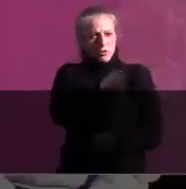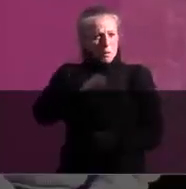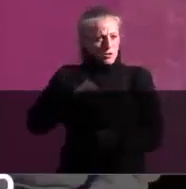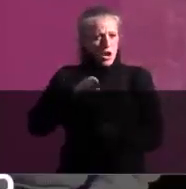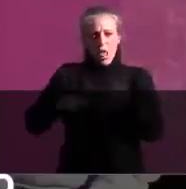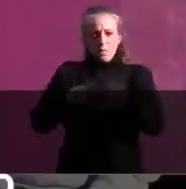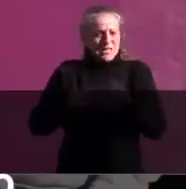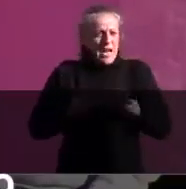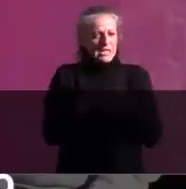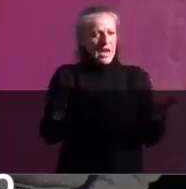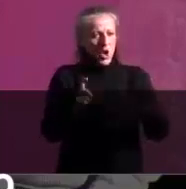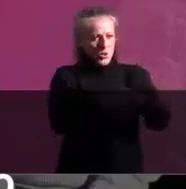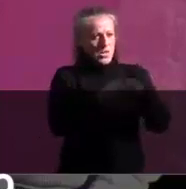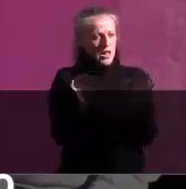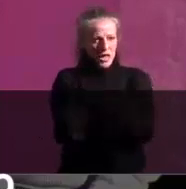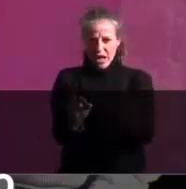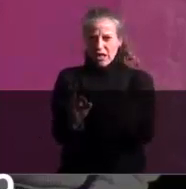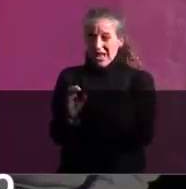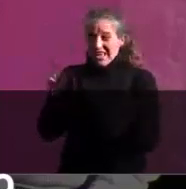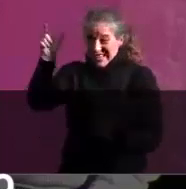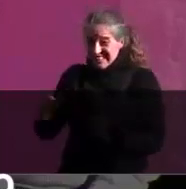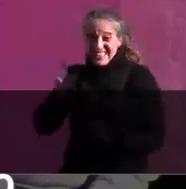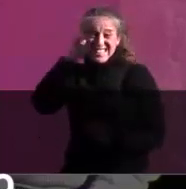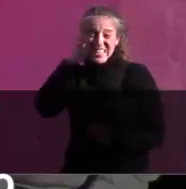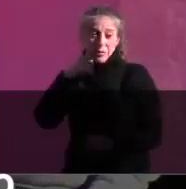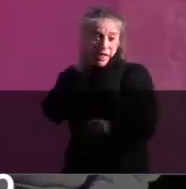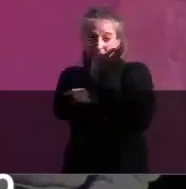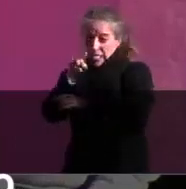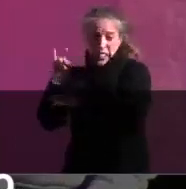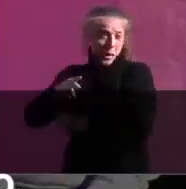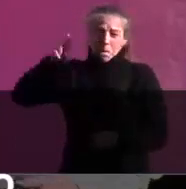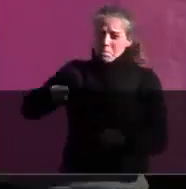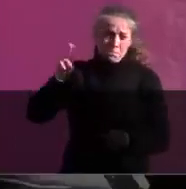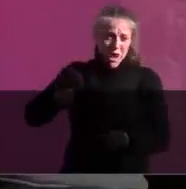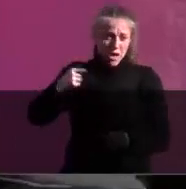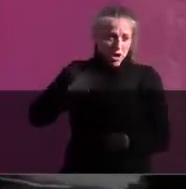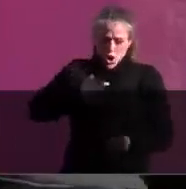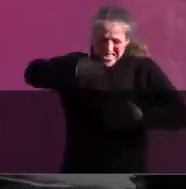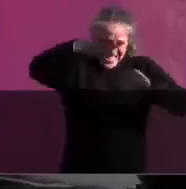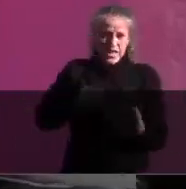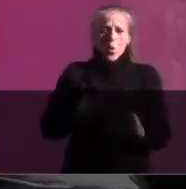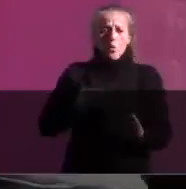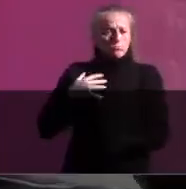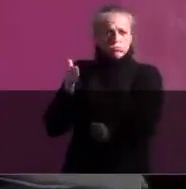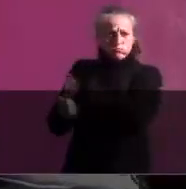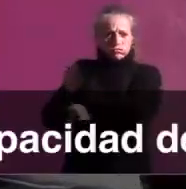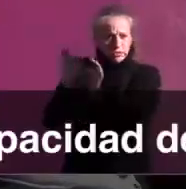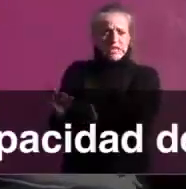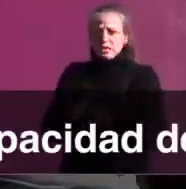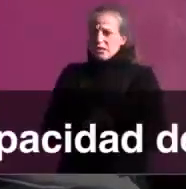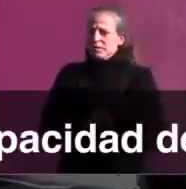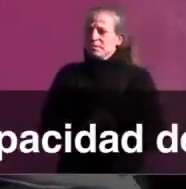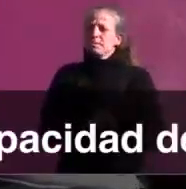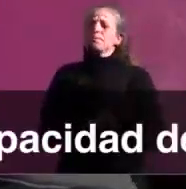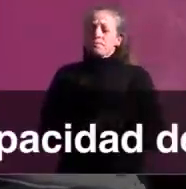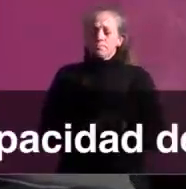generositat, i que mai, mai us mentirà. I això poso jo la mà al foc. y un hombre